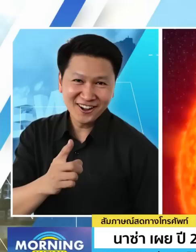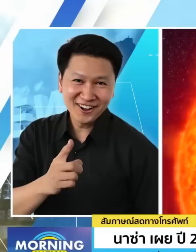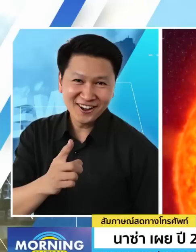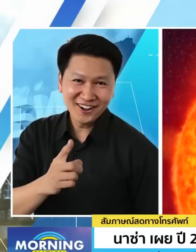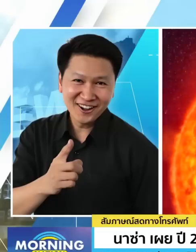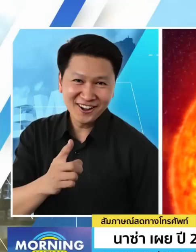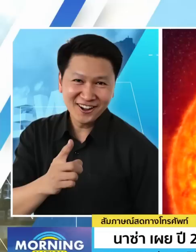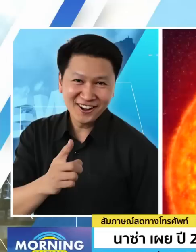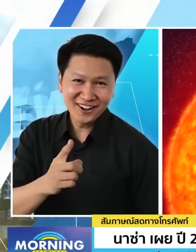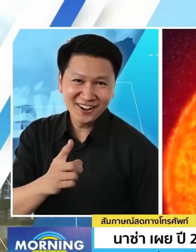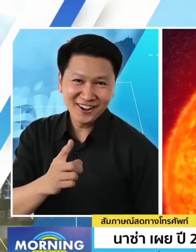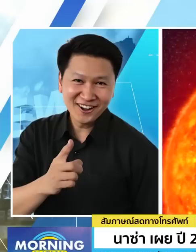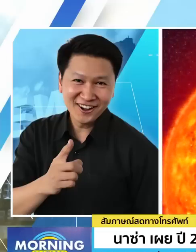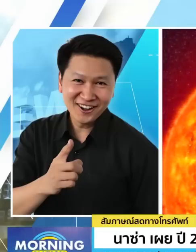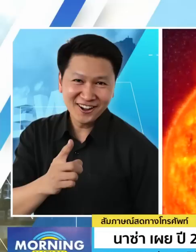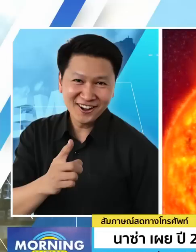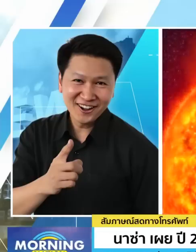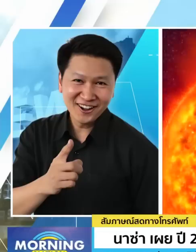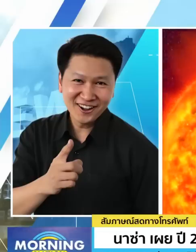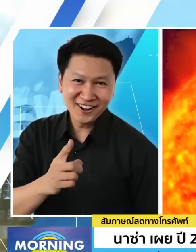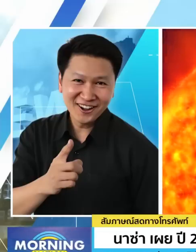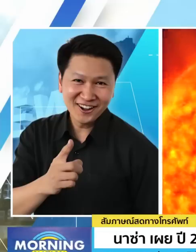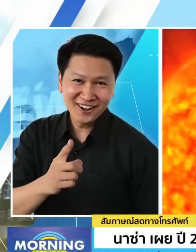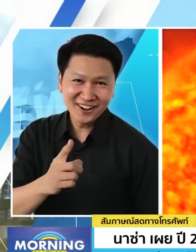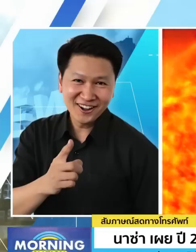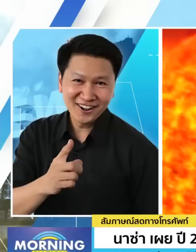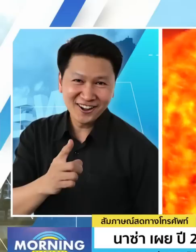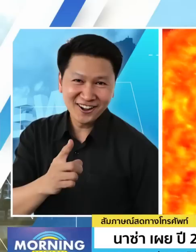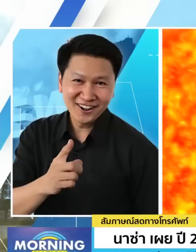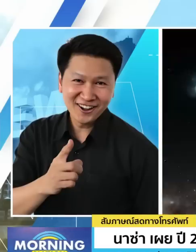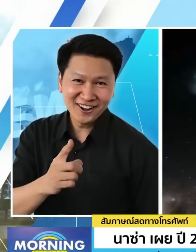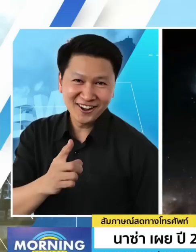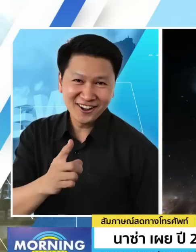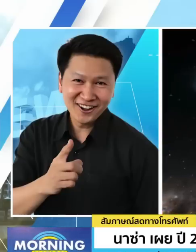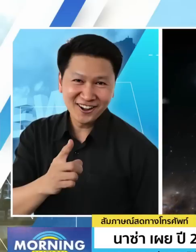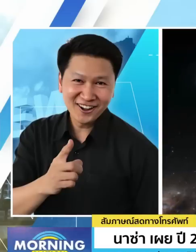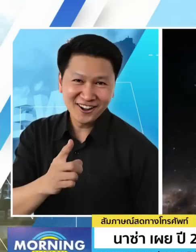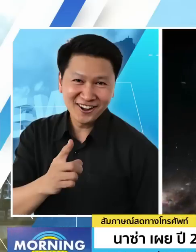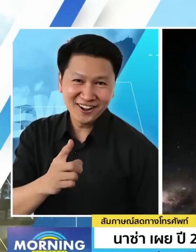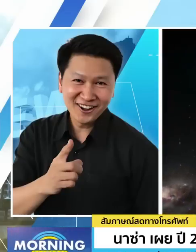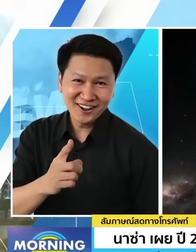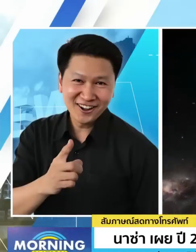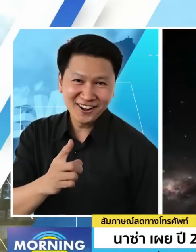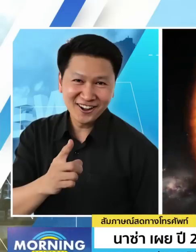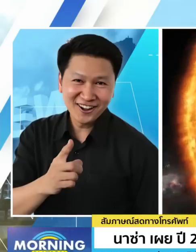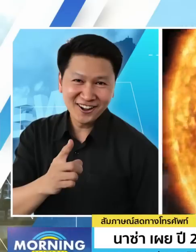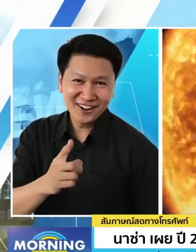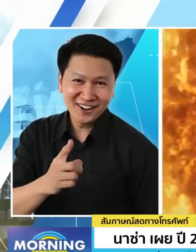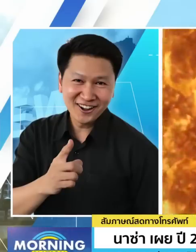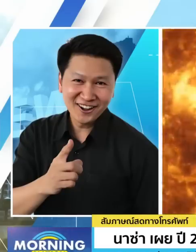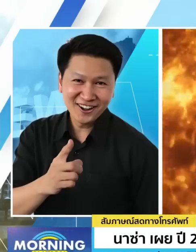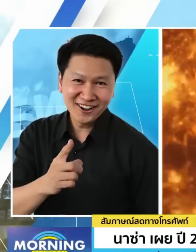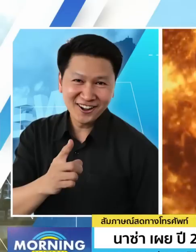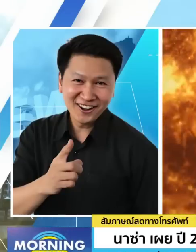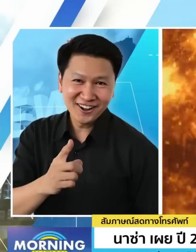าศนะครับหรือว่าดาวเทียมที่กำลังโคจรเนี่ยครับอาจจะถูกรบกวนด้วยอนุภาคที่มันประทะเข้ามาพวกนี้แล้วถ้าเ